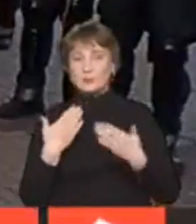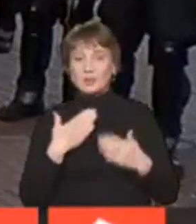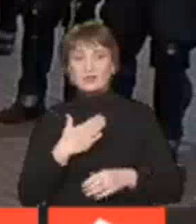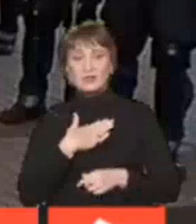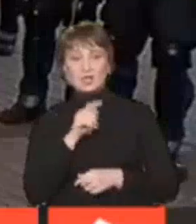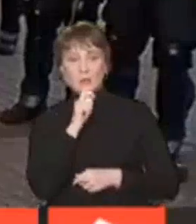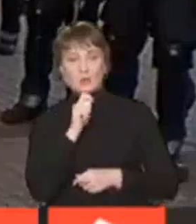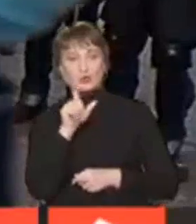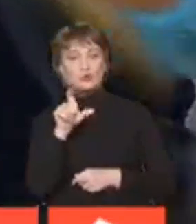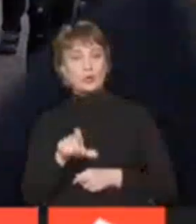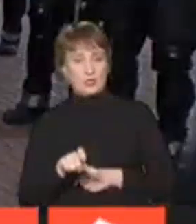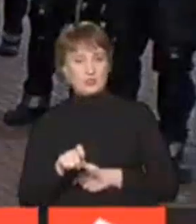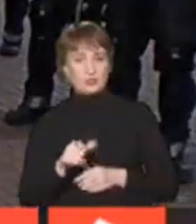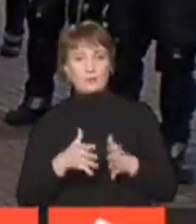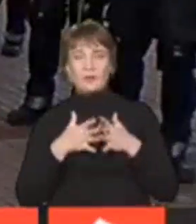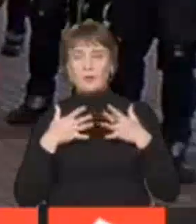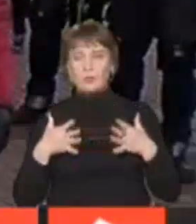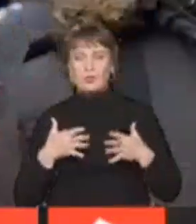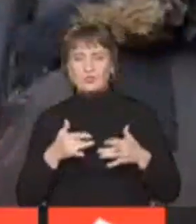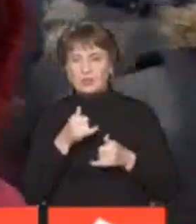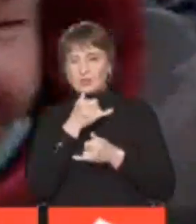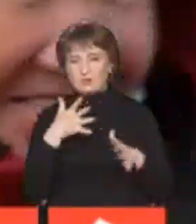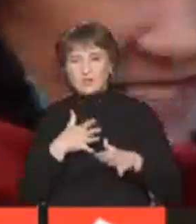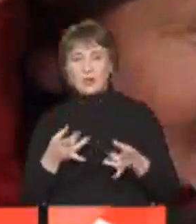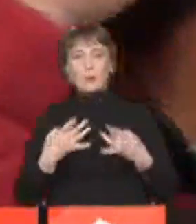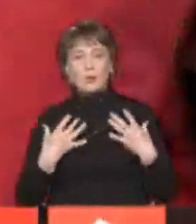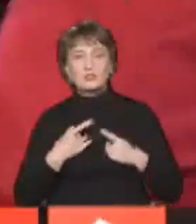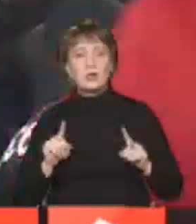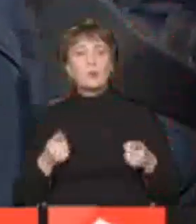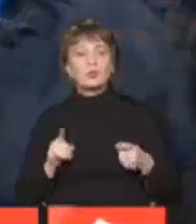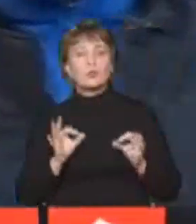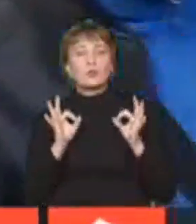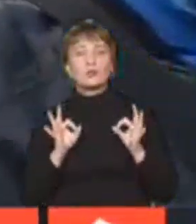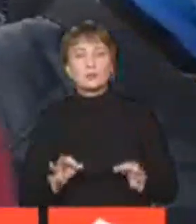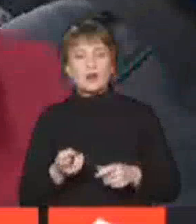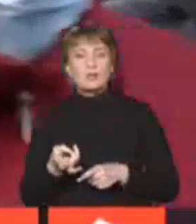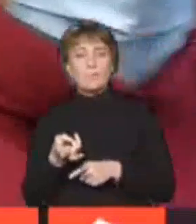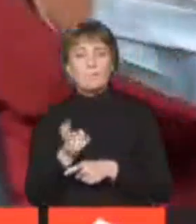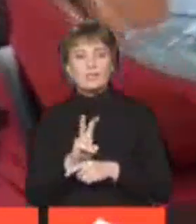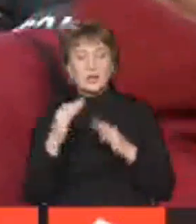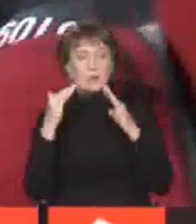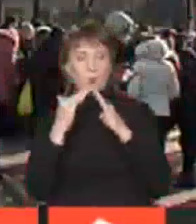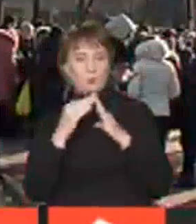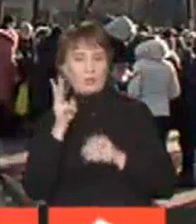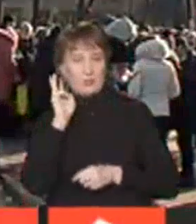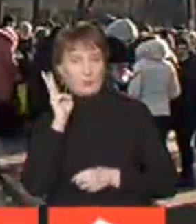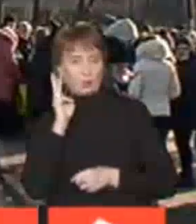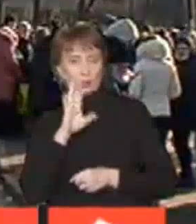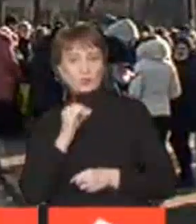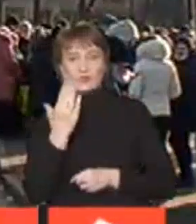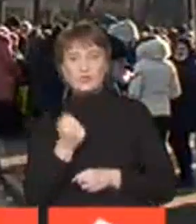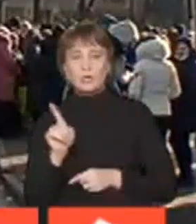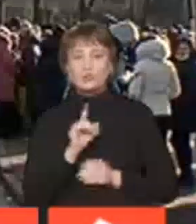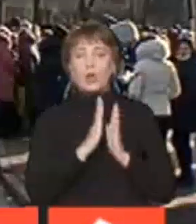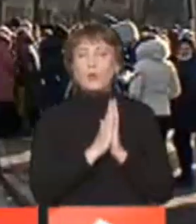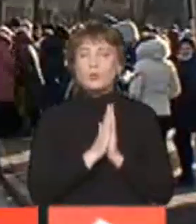нашими журналістами більшість так і не змогла пояснити, чому насправді вони прийшли під будівлю амбасади, що просять чи